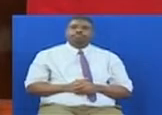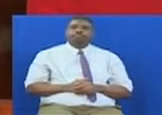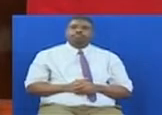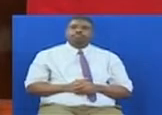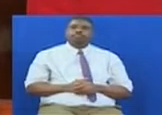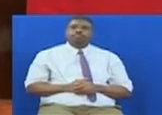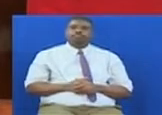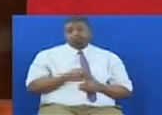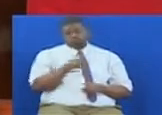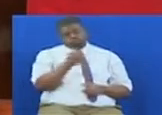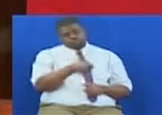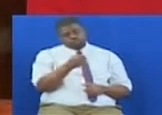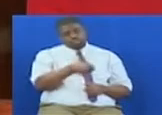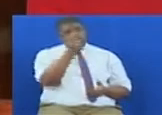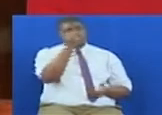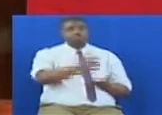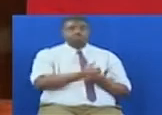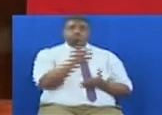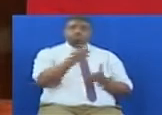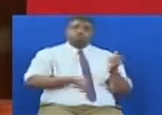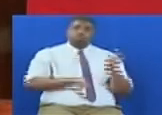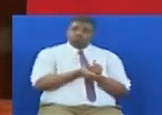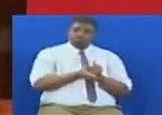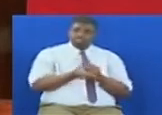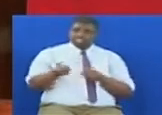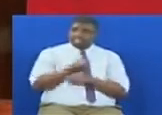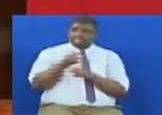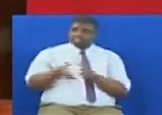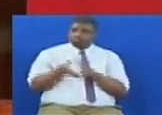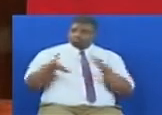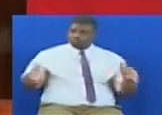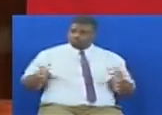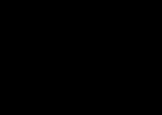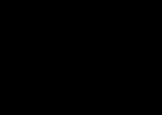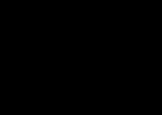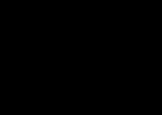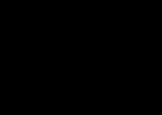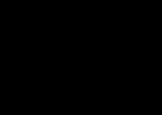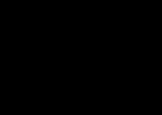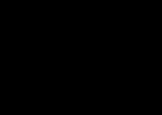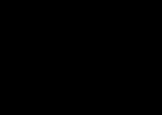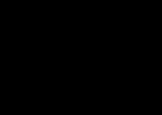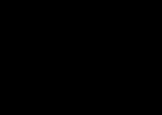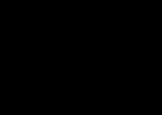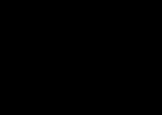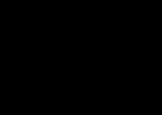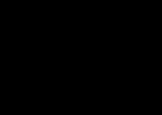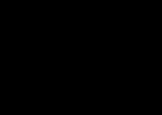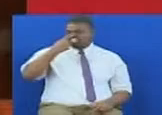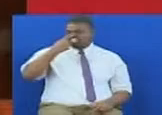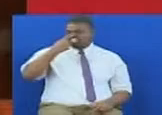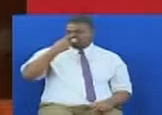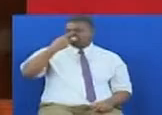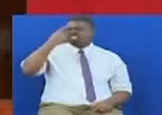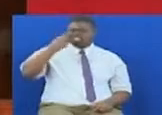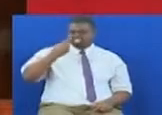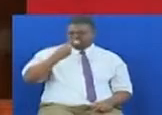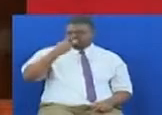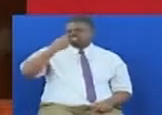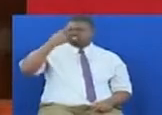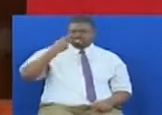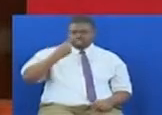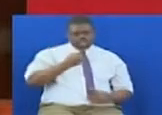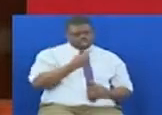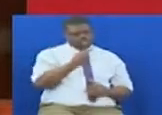Pombe Joseph Magufuli kwa kazi kubwa aliyosimamia. Na sasa tunajivuna, tuna rais anayejiamini, tuna rais